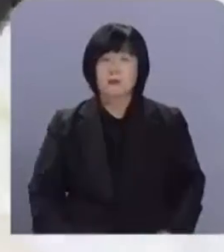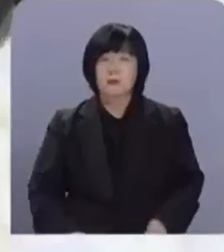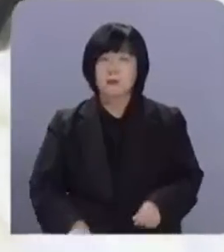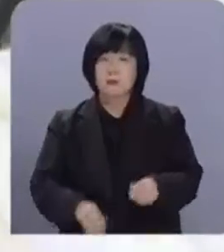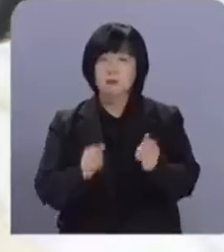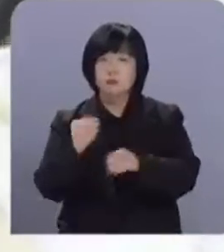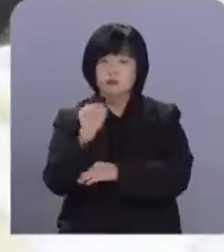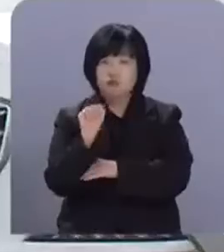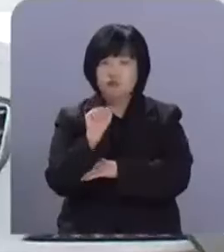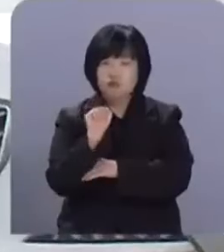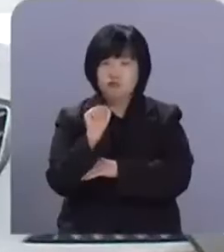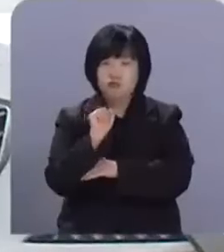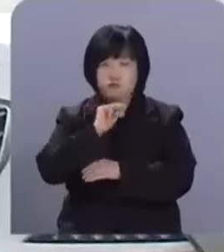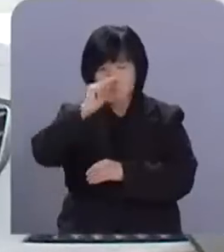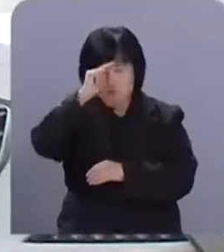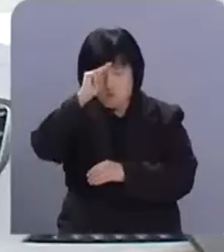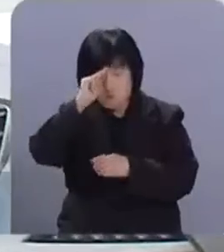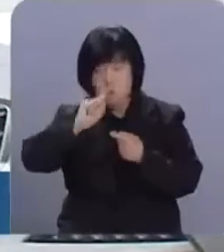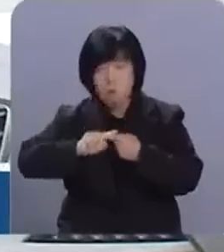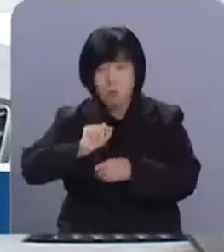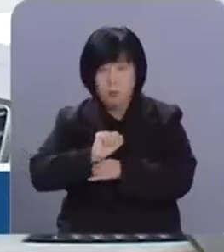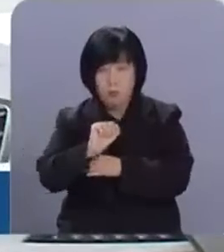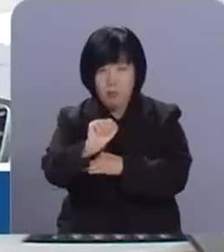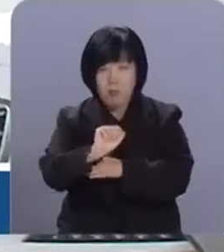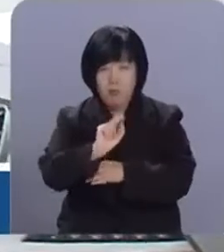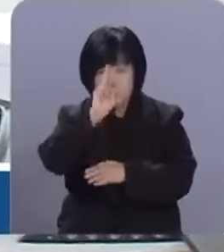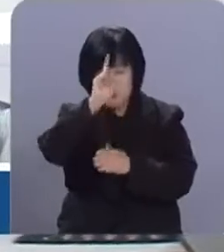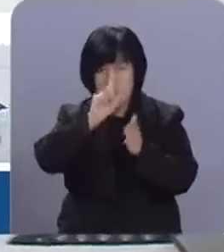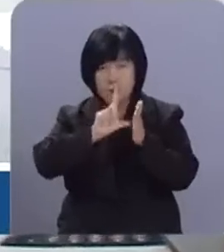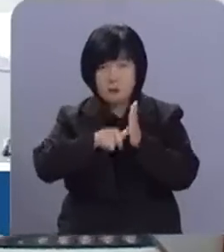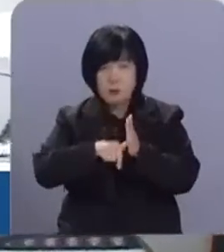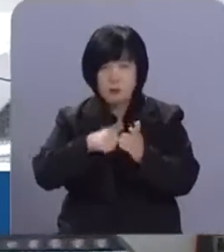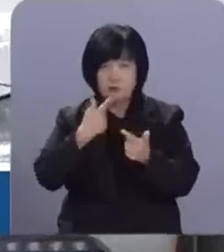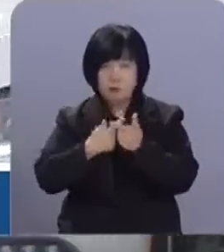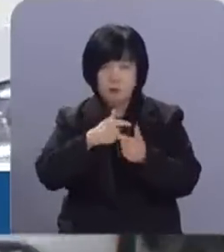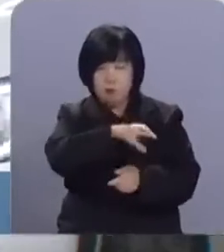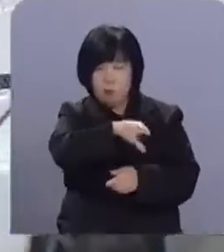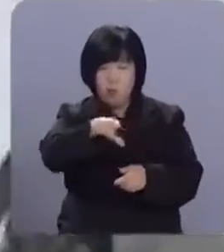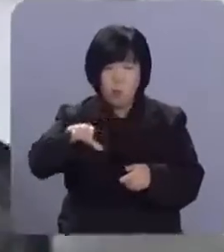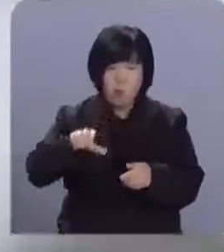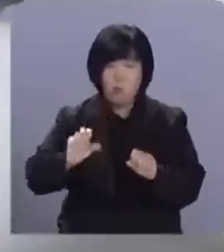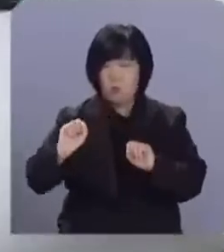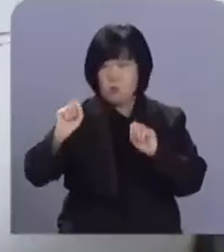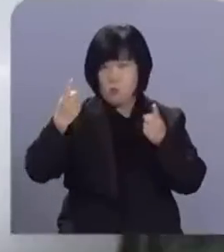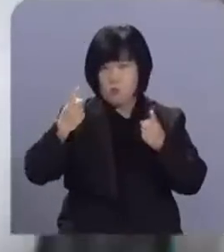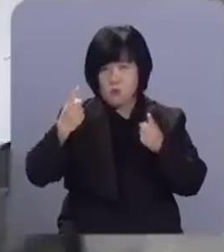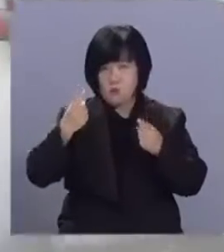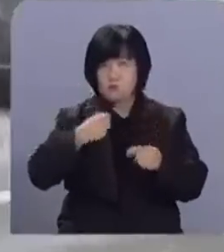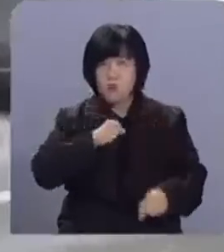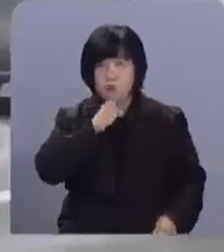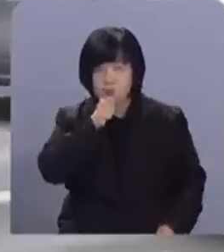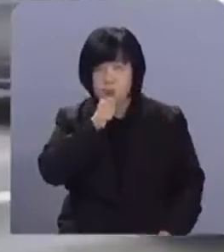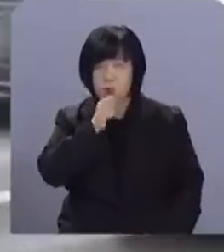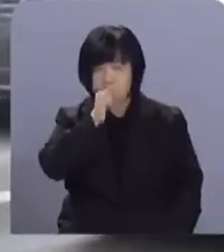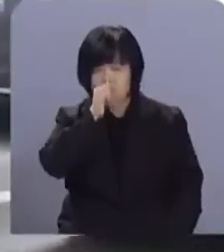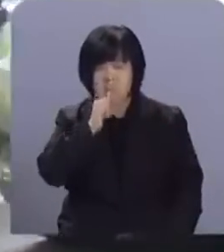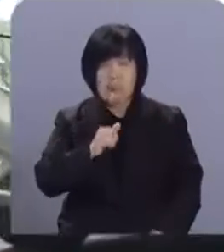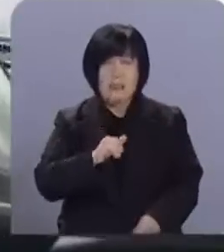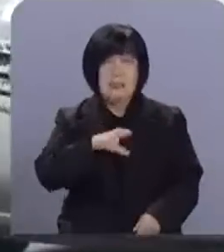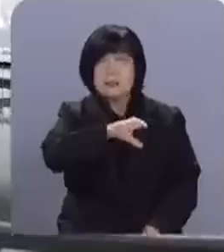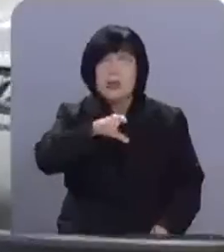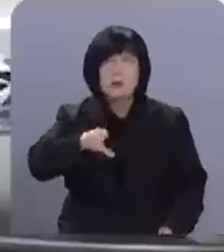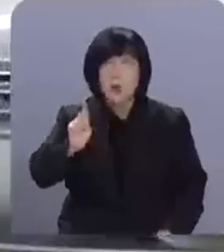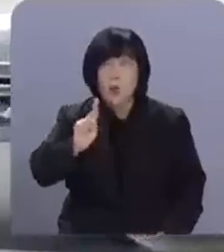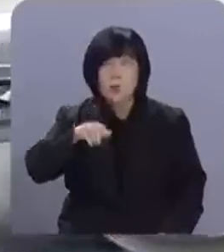운전대를 잡는 겁니다. 이번 단속은 점심시간대 부산 전역에서 동시에 진행됐는데요. 단속을 예측할 수 없도록 시간마다